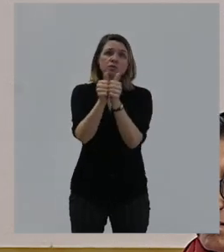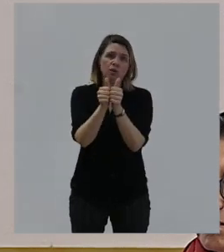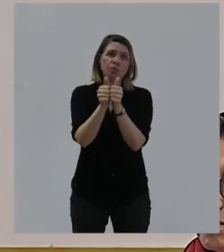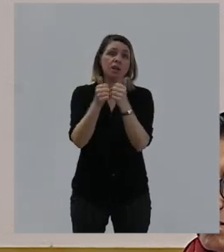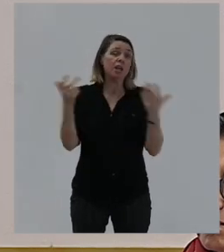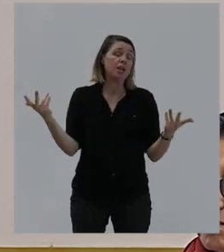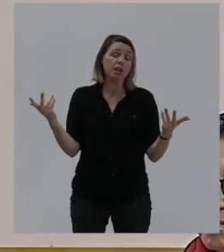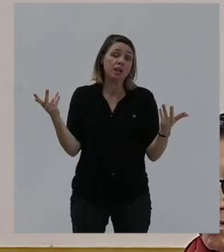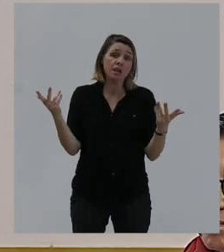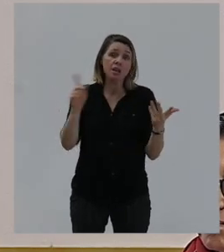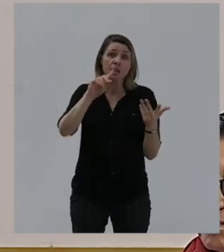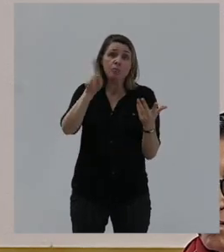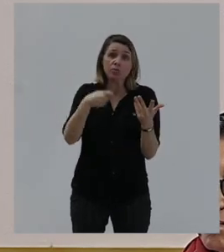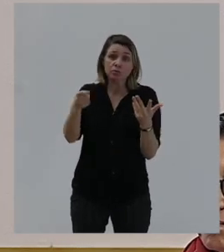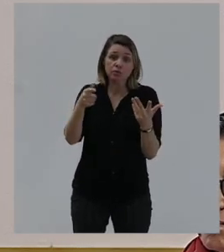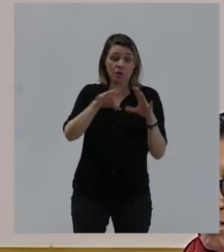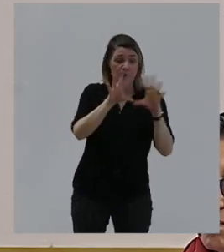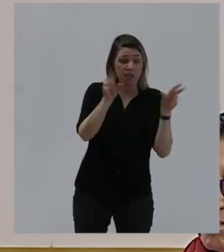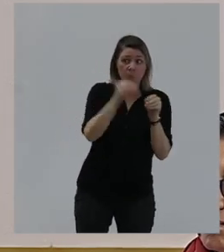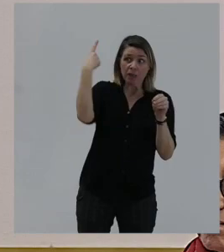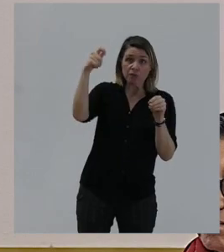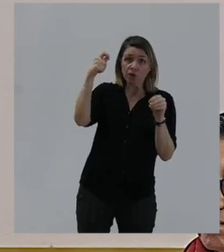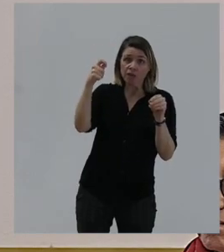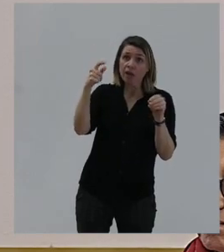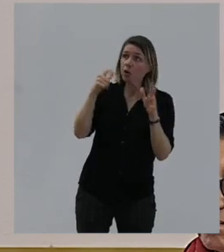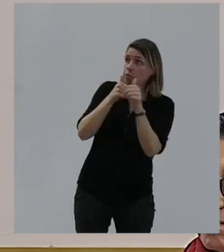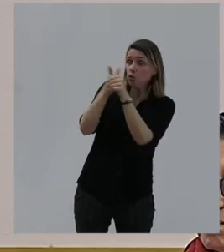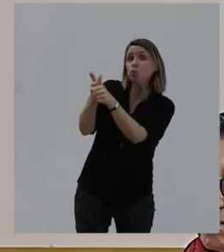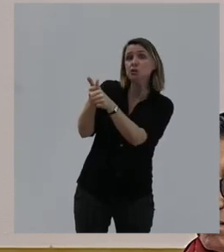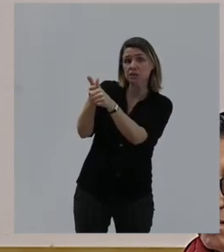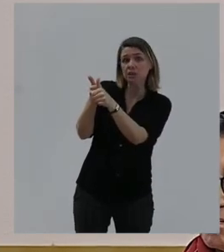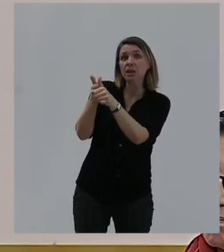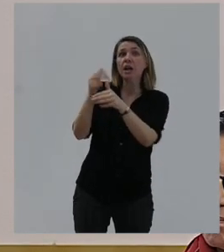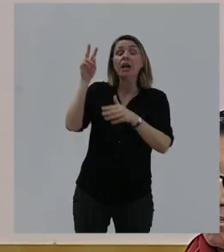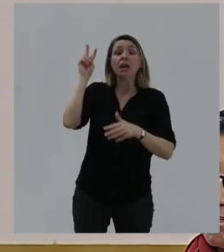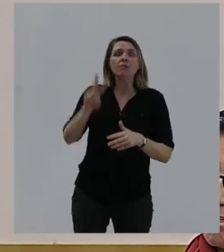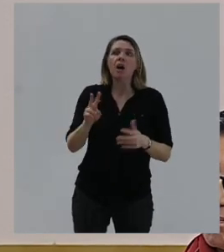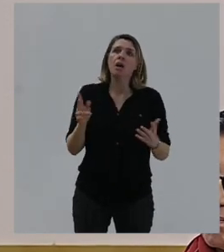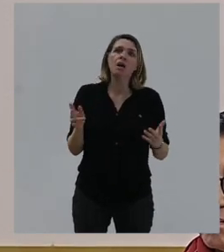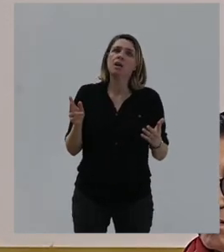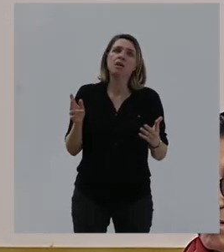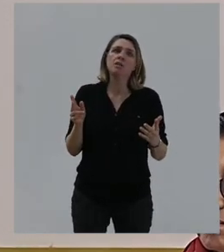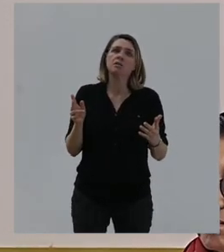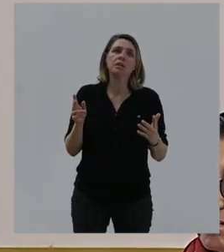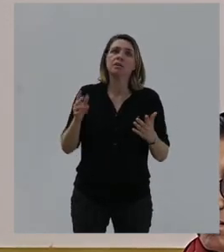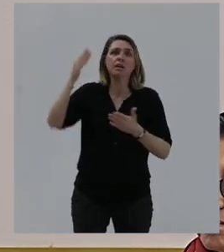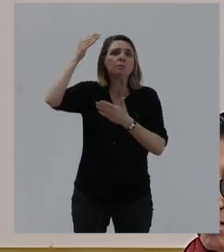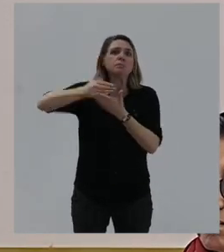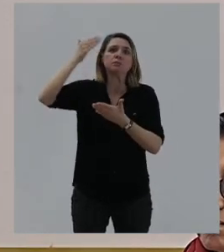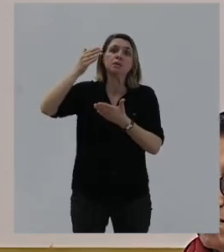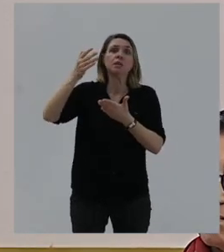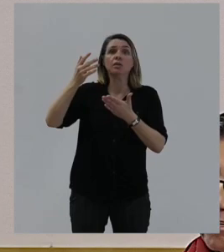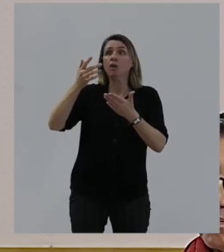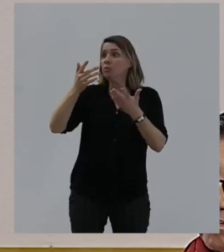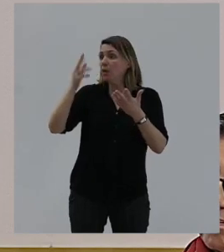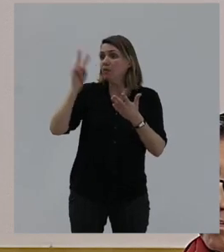suivies systématiquement par l'équipe présidentielle, qui a été un contre-pied vraiment radical par rapport aux commissions